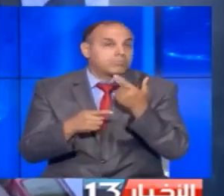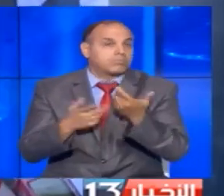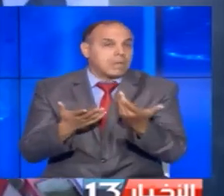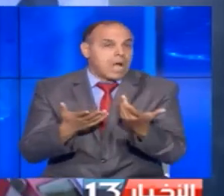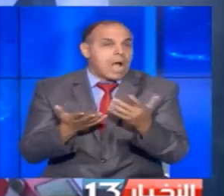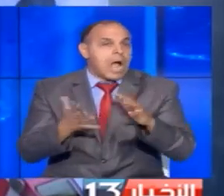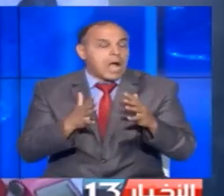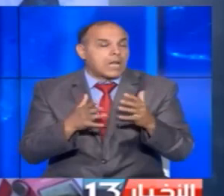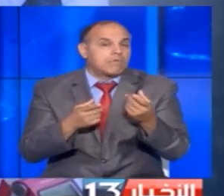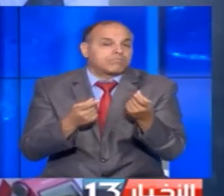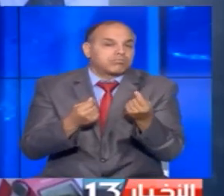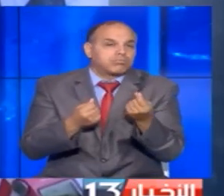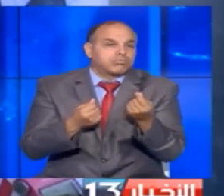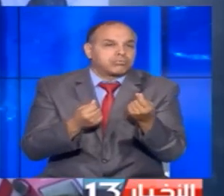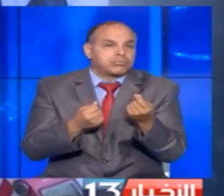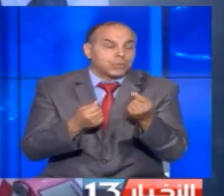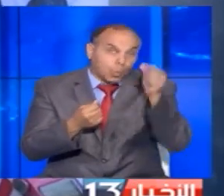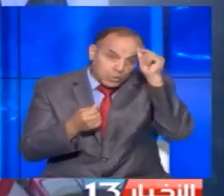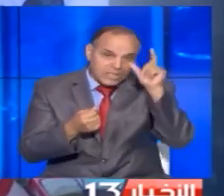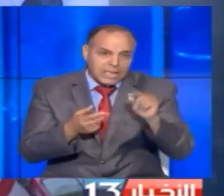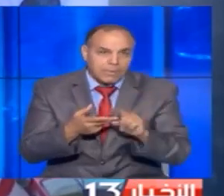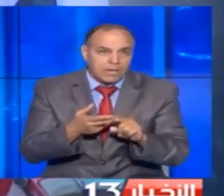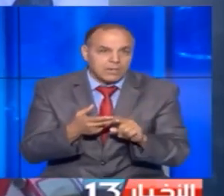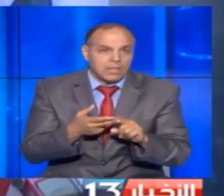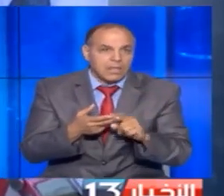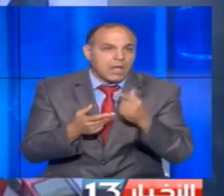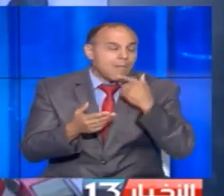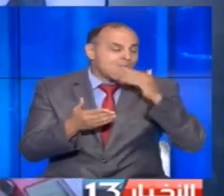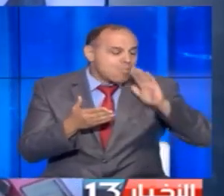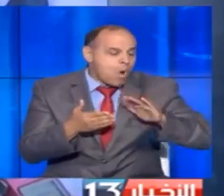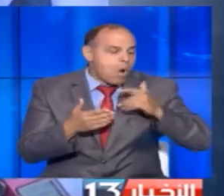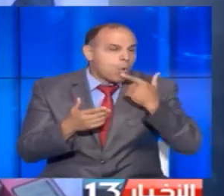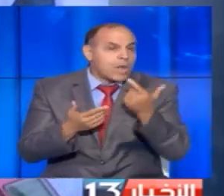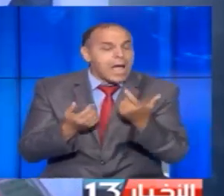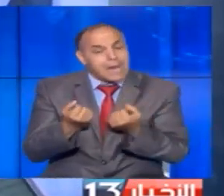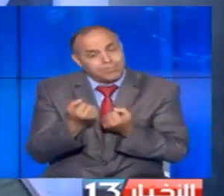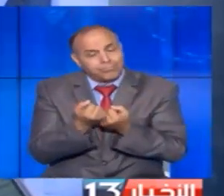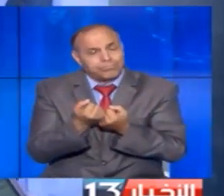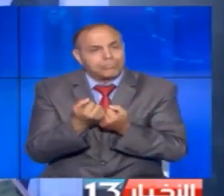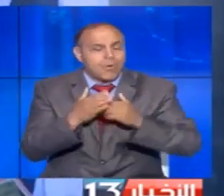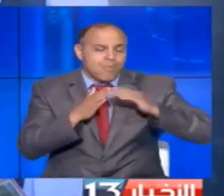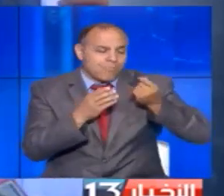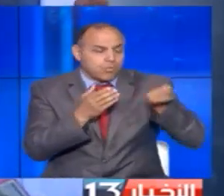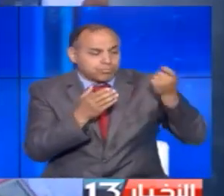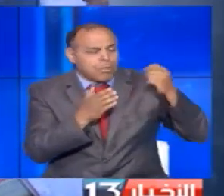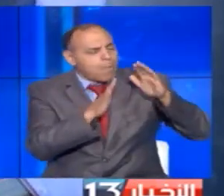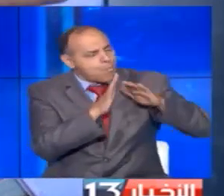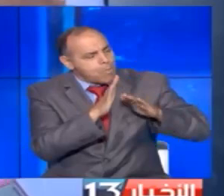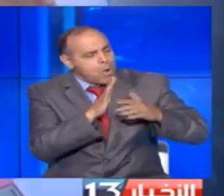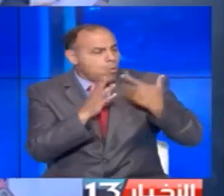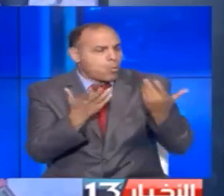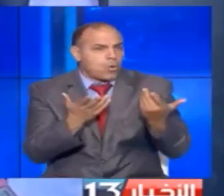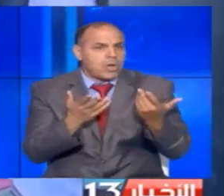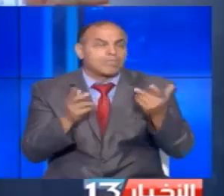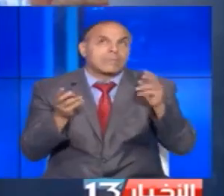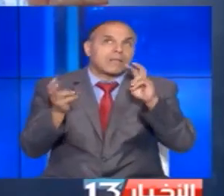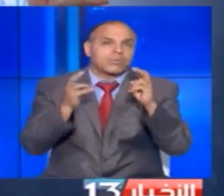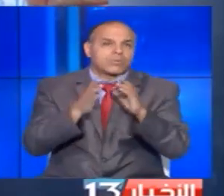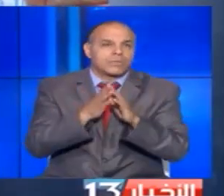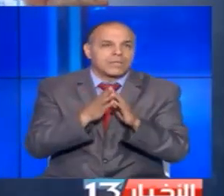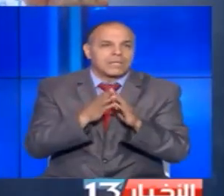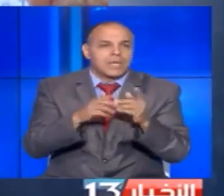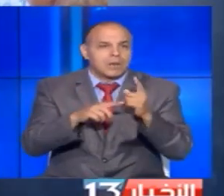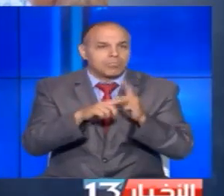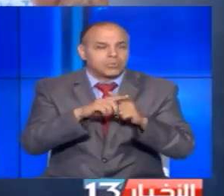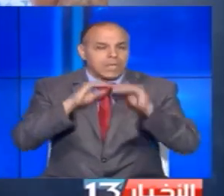اقل تكلفه بالنسبه للجمهوريه التونسيه في مصلحه في التكلفه والنقص الطاقه زياده على